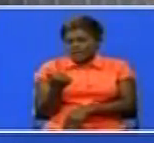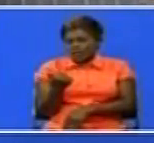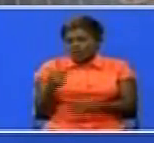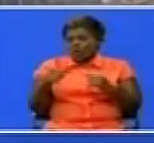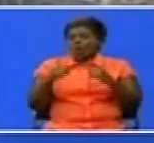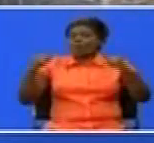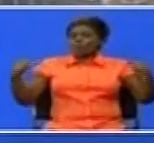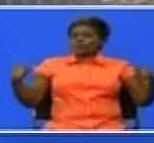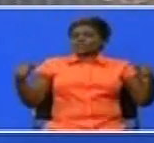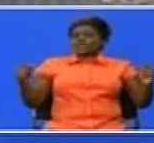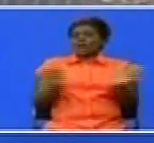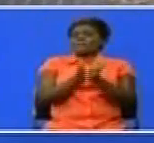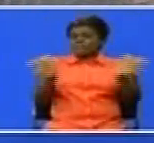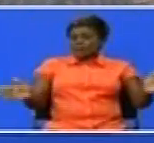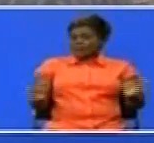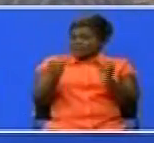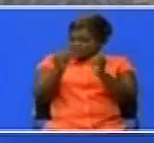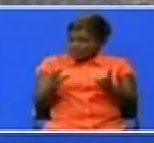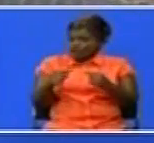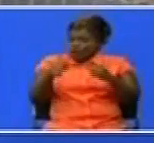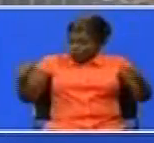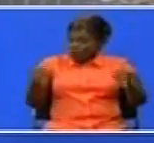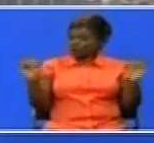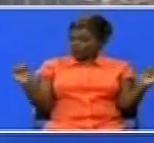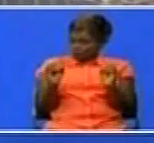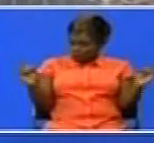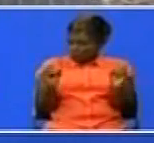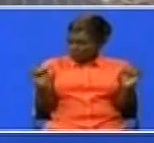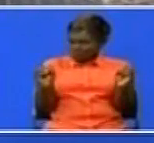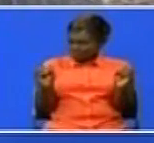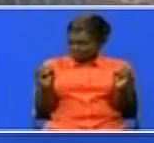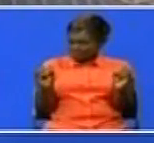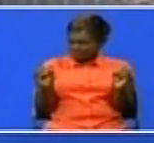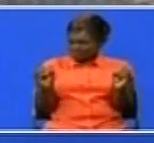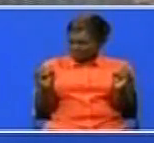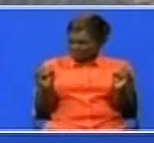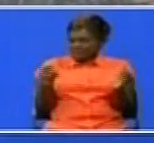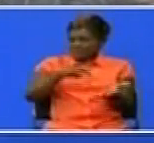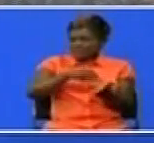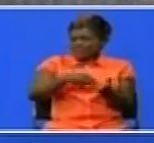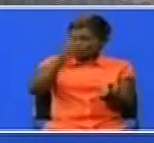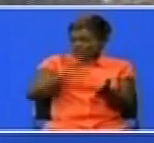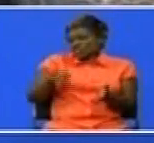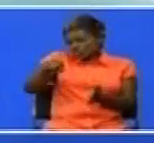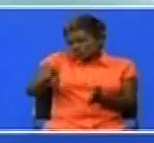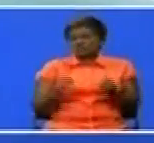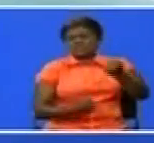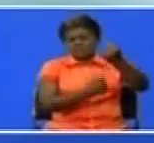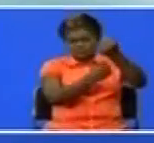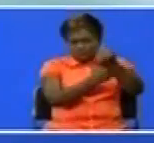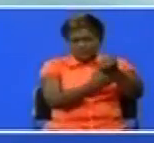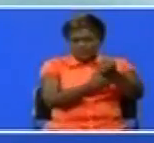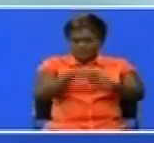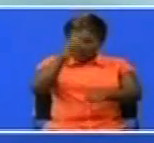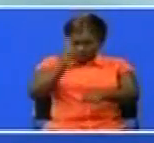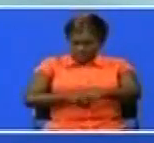kutofautiana naye hadharani. Maana kama hautofautishani naye, if you don't disagree naye hadharani, ni kumaanisha unauga mkono wenzao.